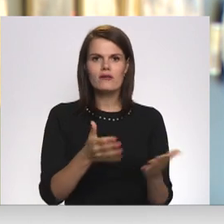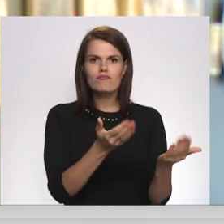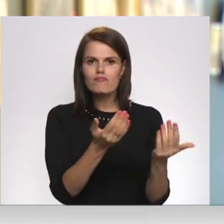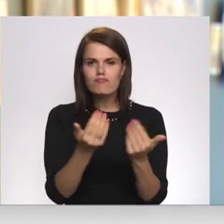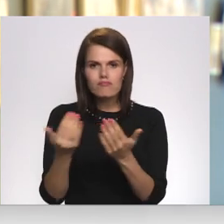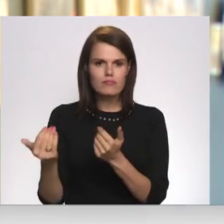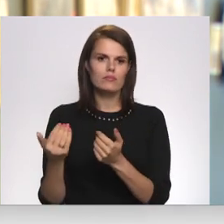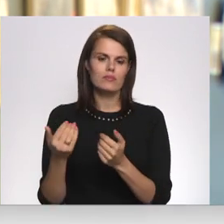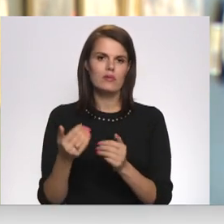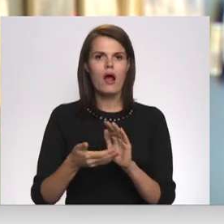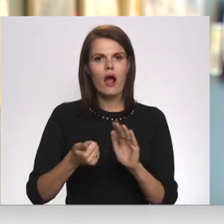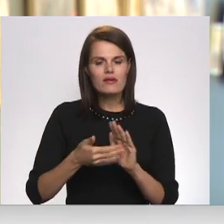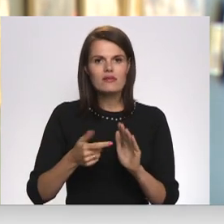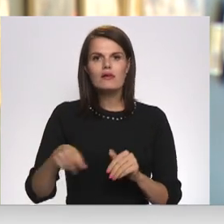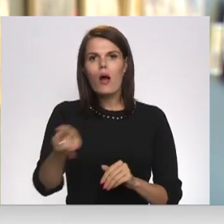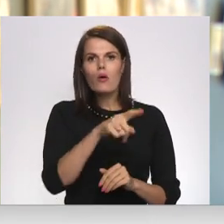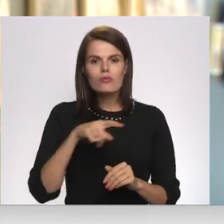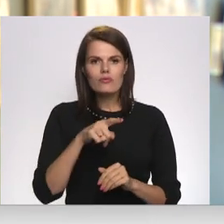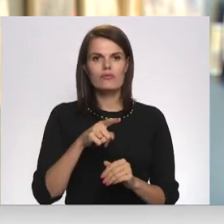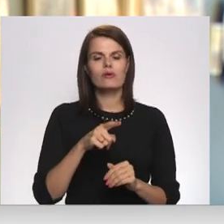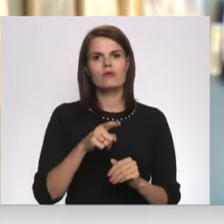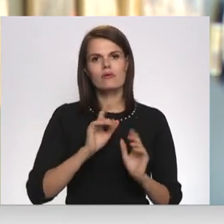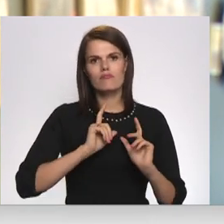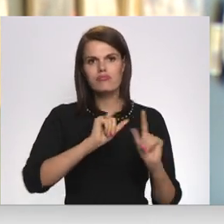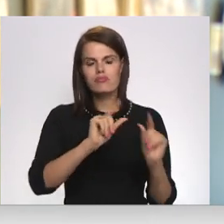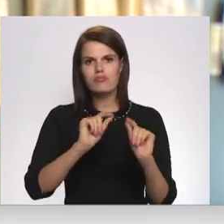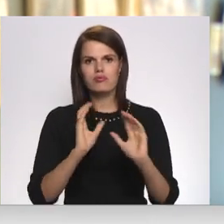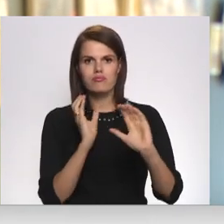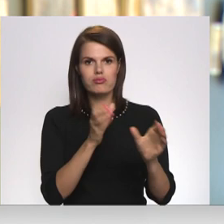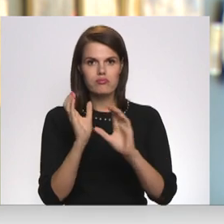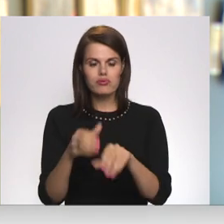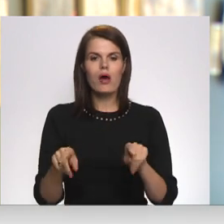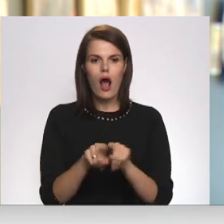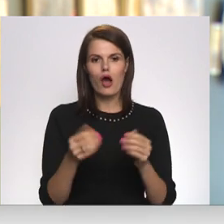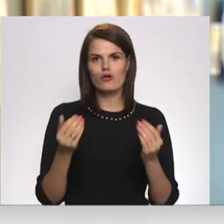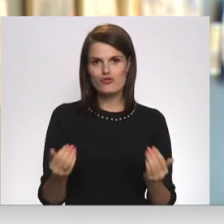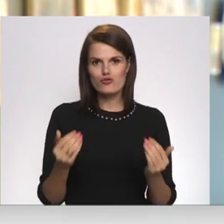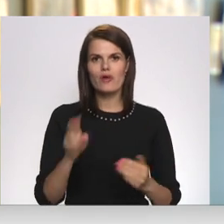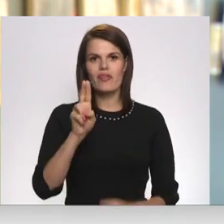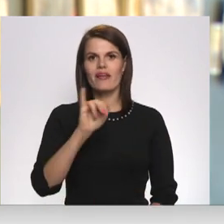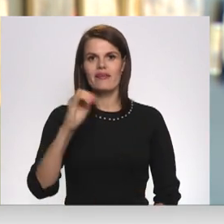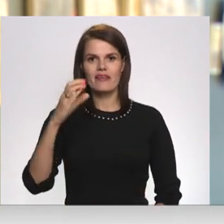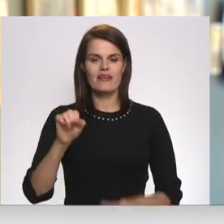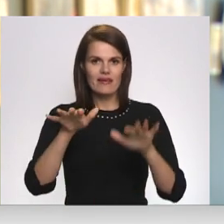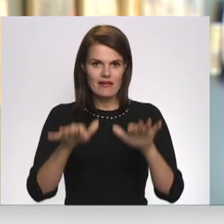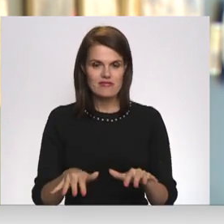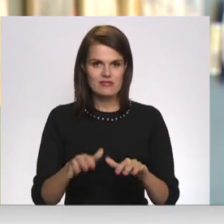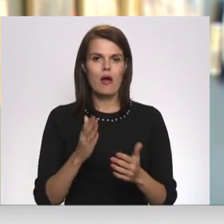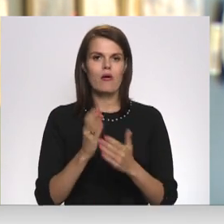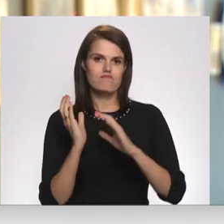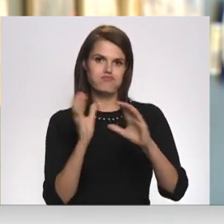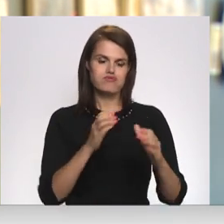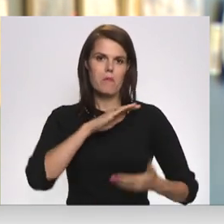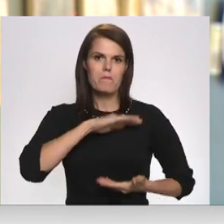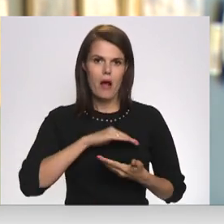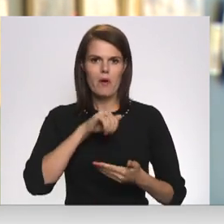aicināt atsaucīgos izbraukumus. Ja? Un arī šodien mums Nīcā notiek mobilā mamogrāfija.